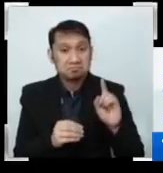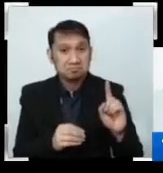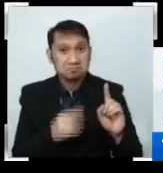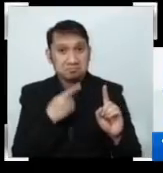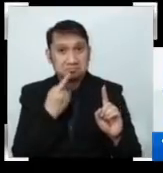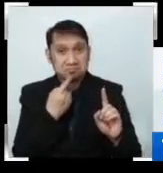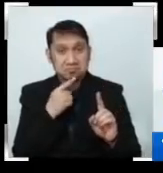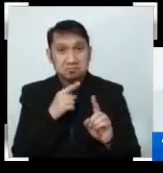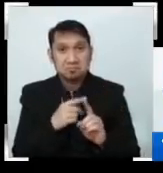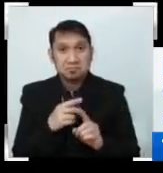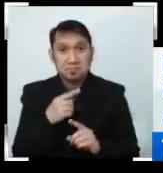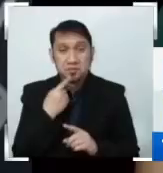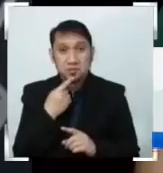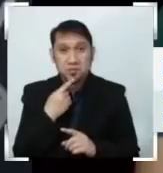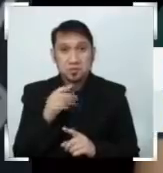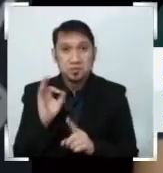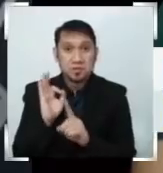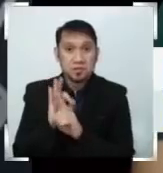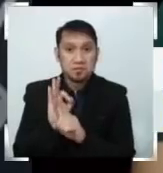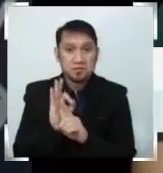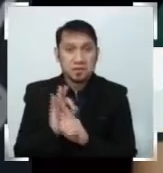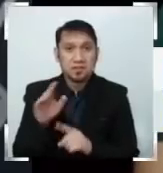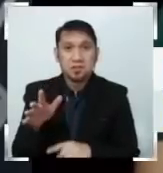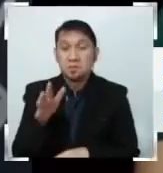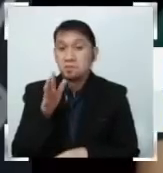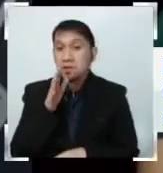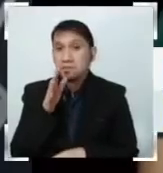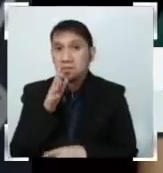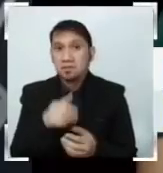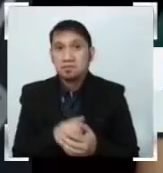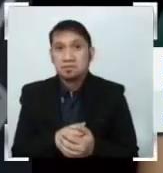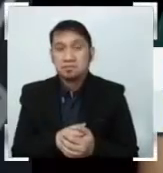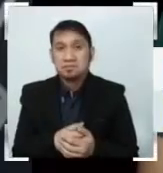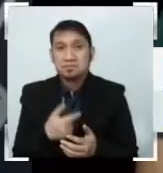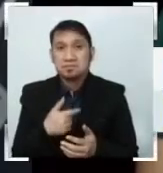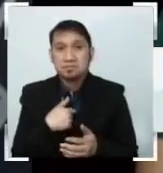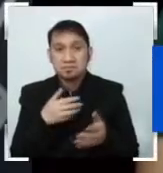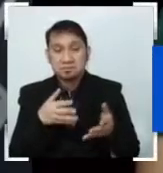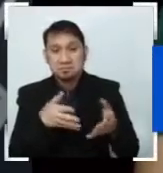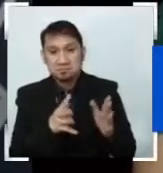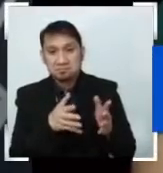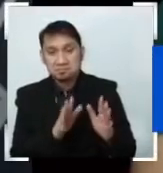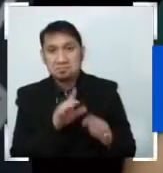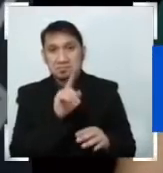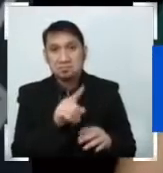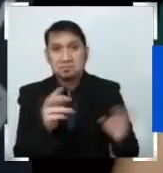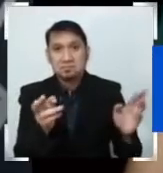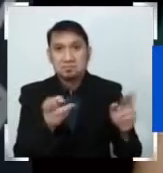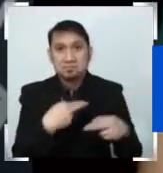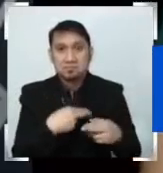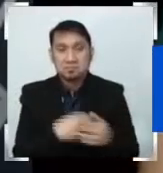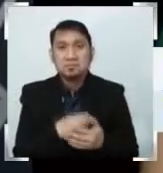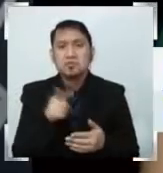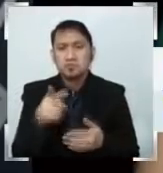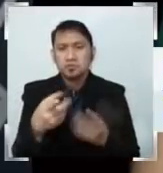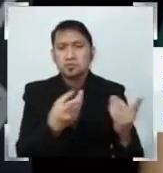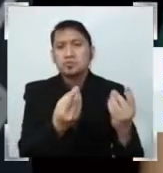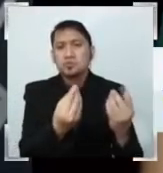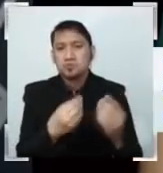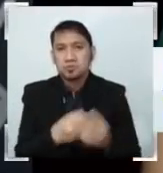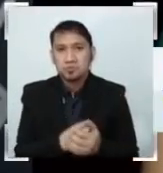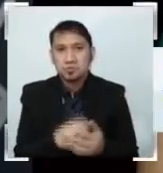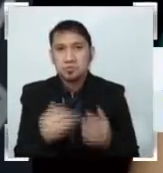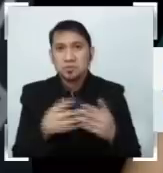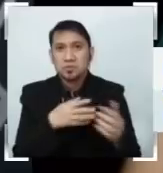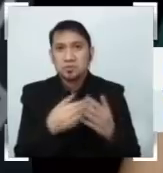Mami Evangeline. Hinahayaan ko na siya doon sa isang nilang kwarto na sige, gawin mo dyan kahit maghapong ka